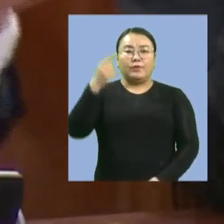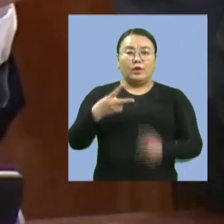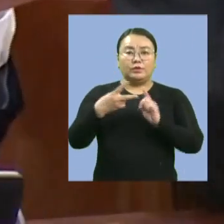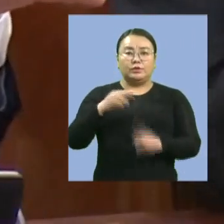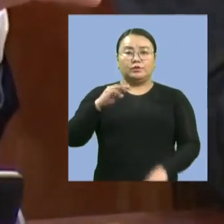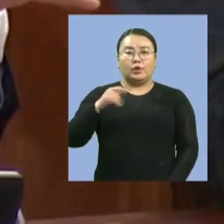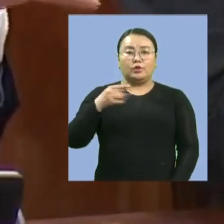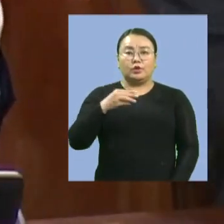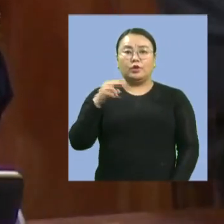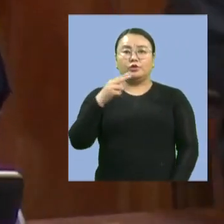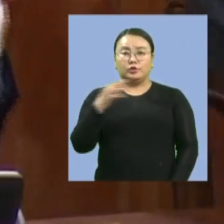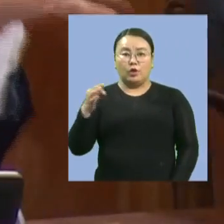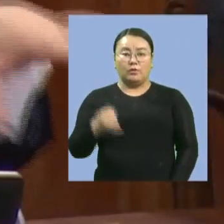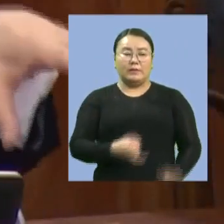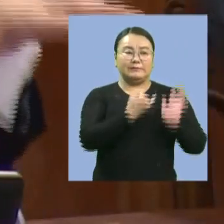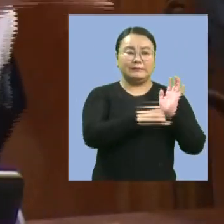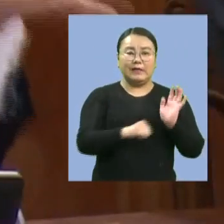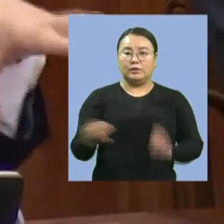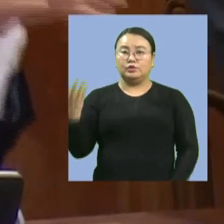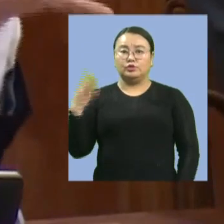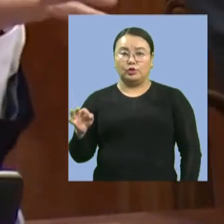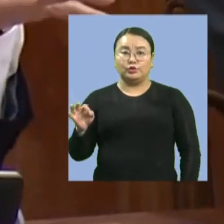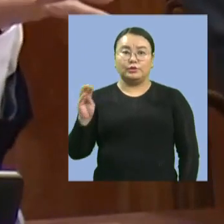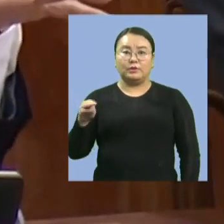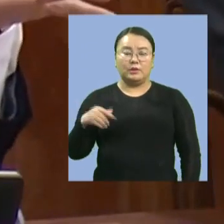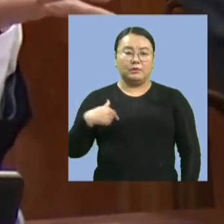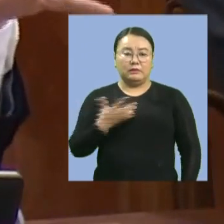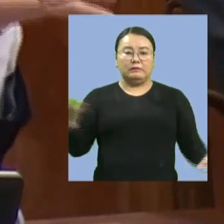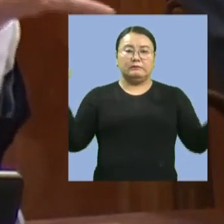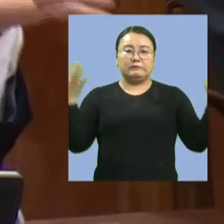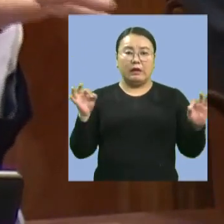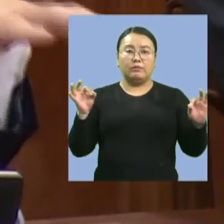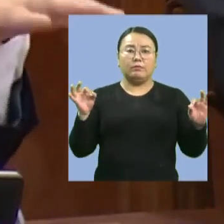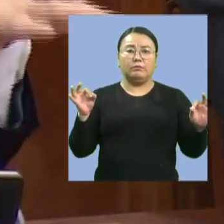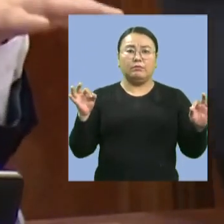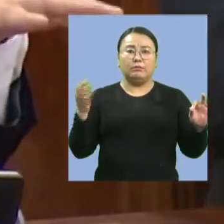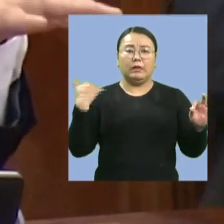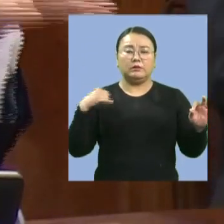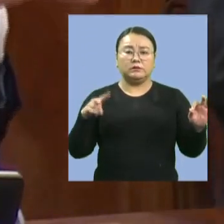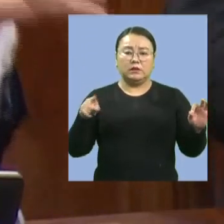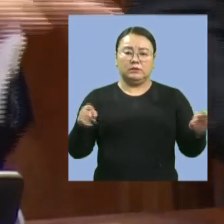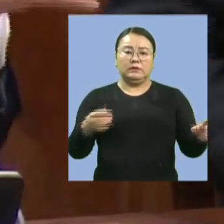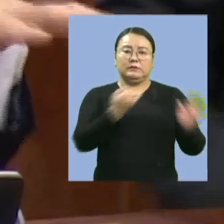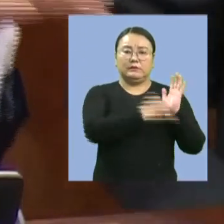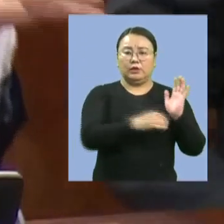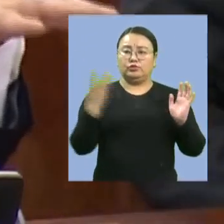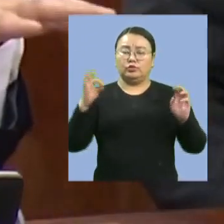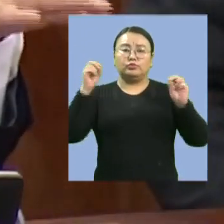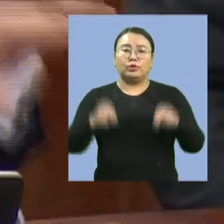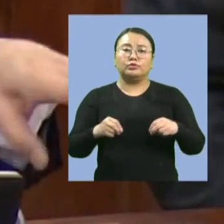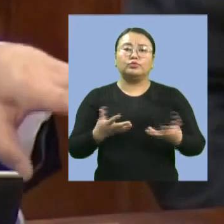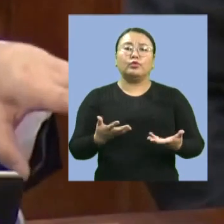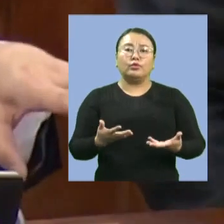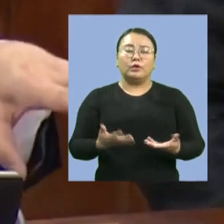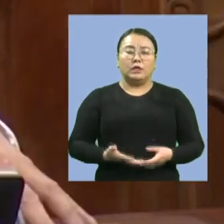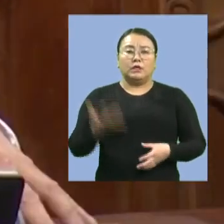Хоёрдугаар тогтолцоо маань өөрөө 60-40 руу ороод ирэх шиг боллоо. Бид нар уг нь бол 50-50-аар оруулсан шүү дээ. 50-50-аар орохын ач холбогдлыг бид нар